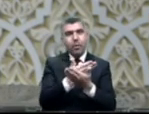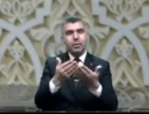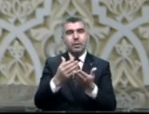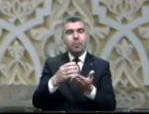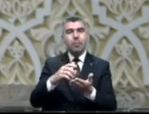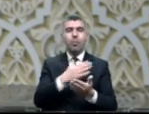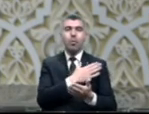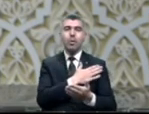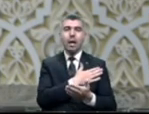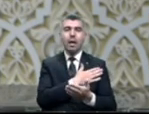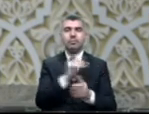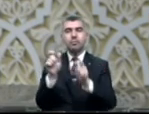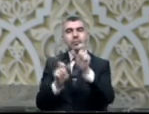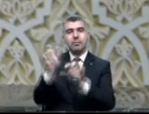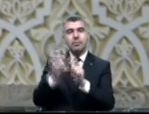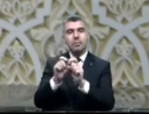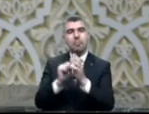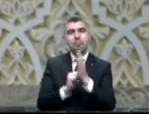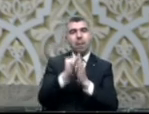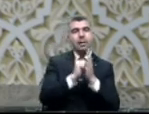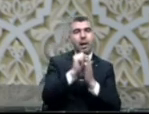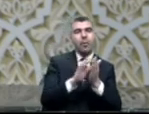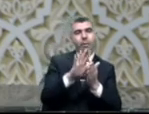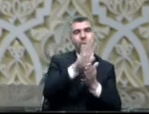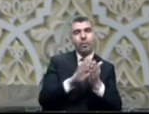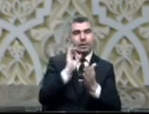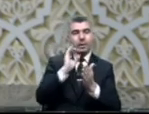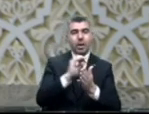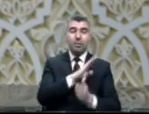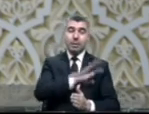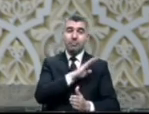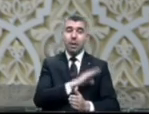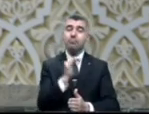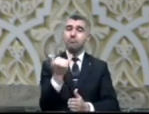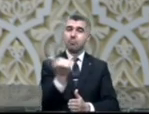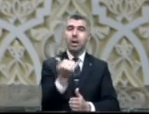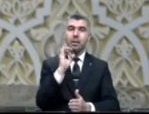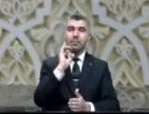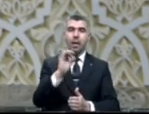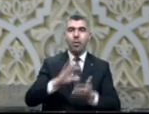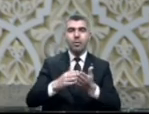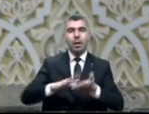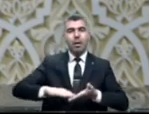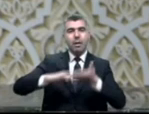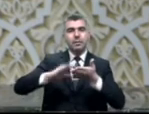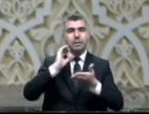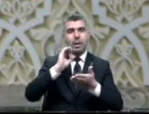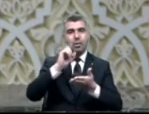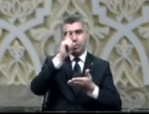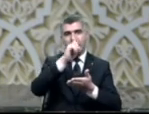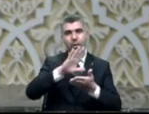لهذا المنتخب ولهؤلاء الأبطال الأشاوس المجالدين، التي أثبتت التجربة بأنهم من طراز